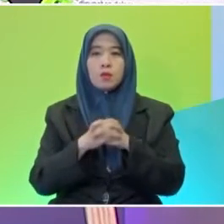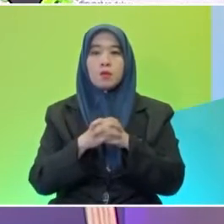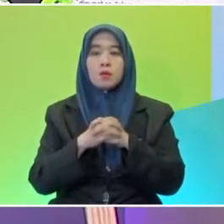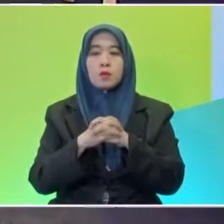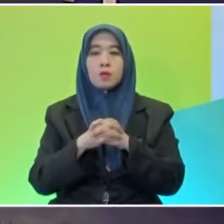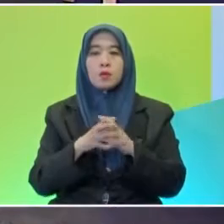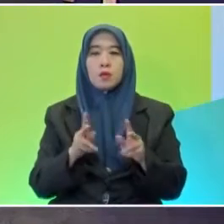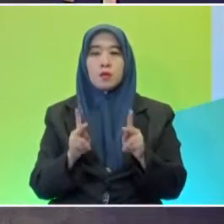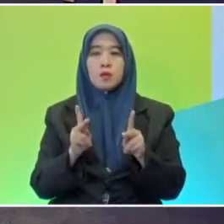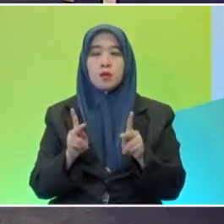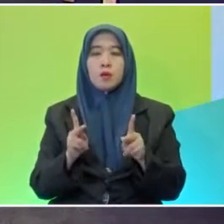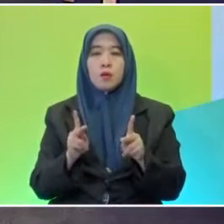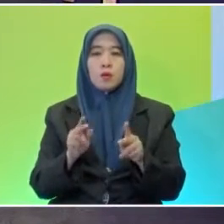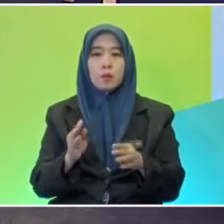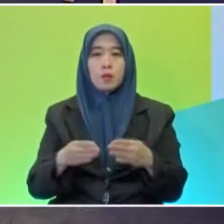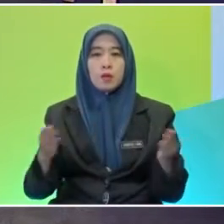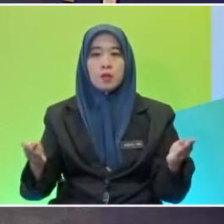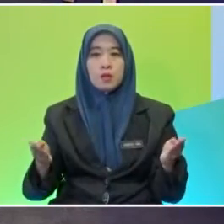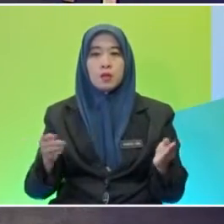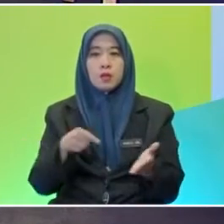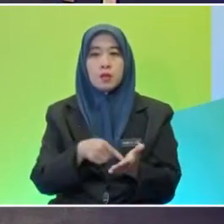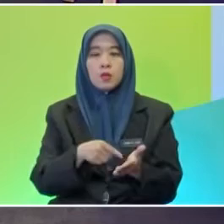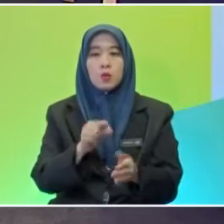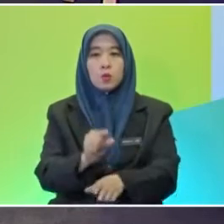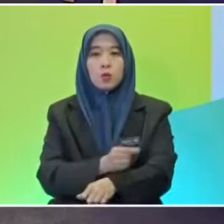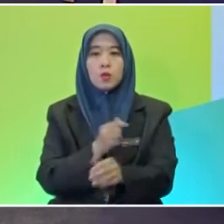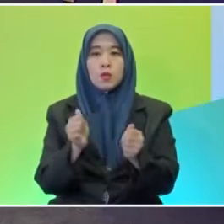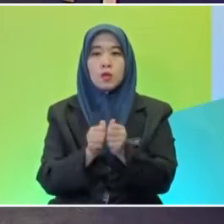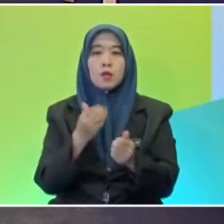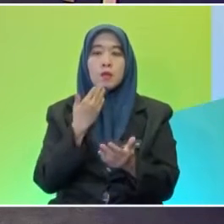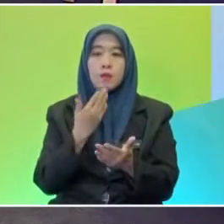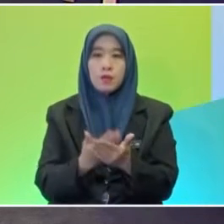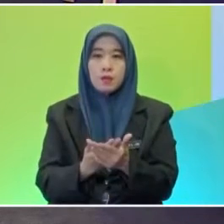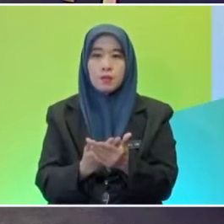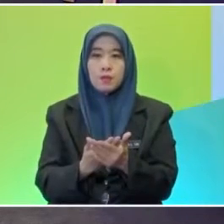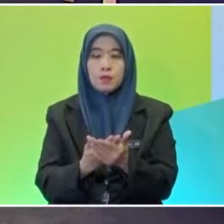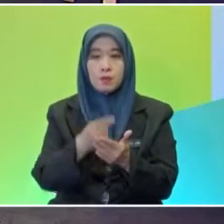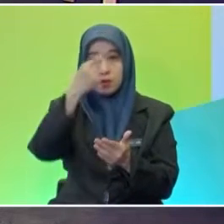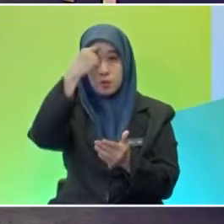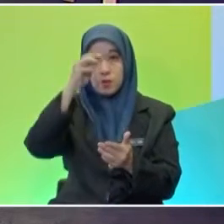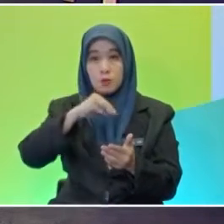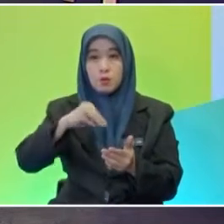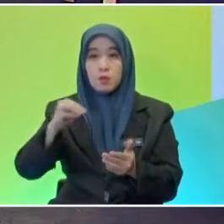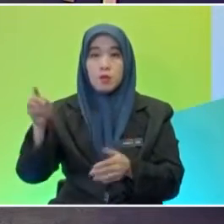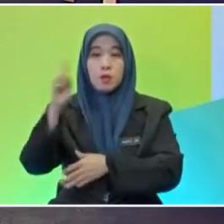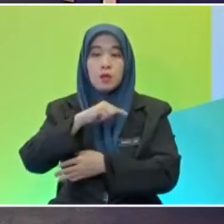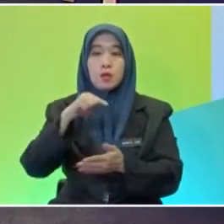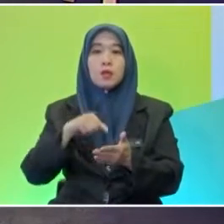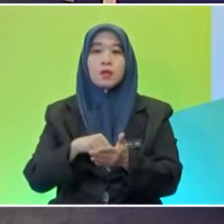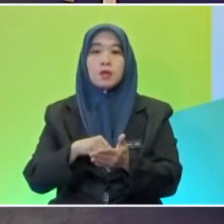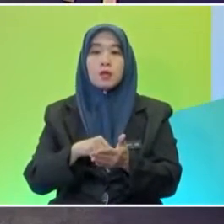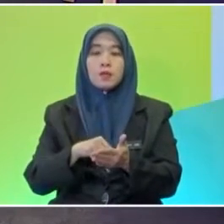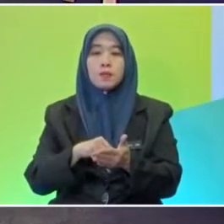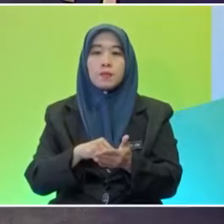berkesan ini prestasi keseluruhan semua